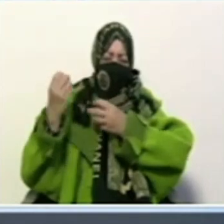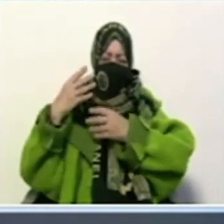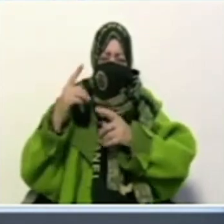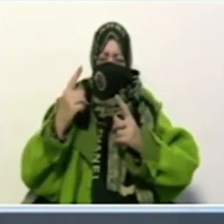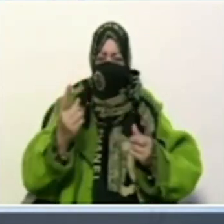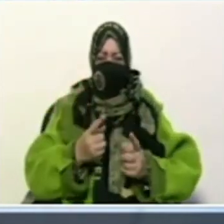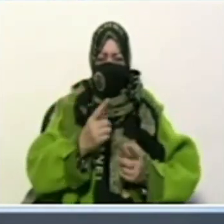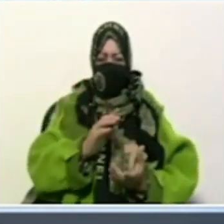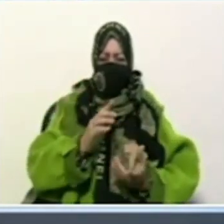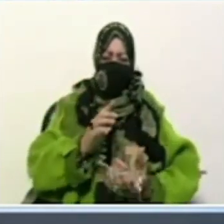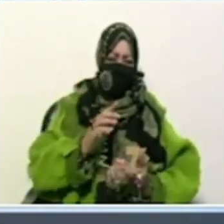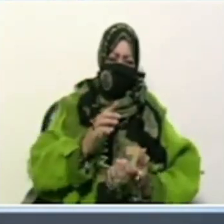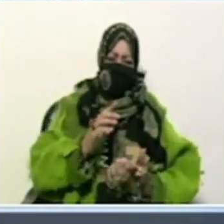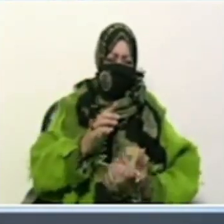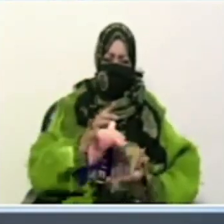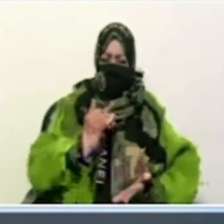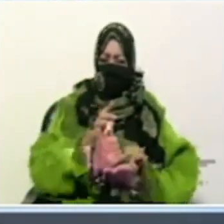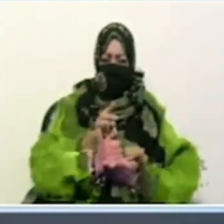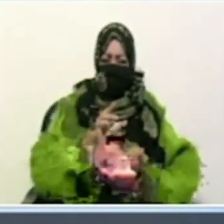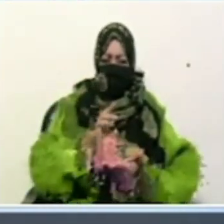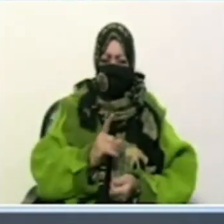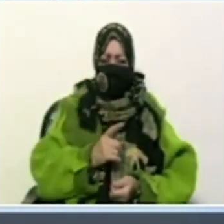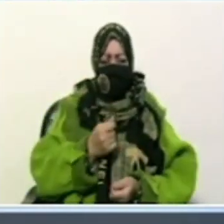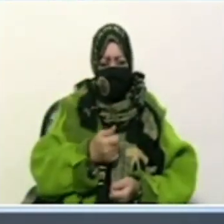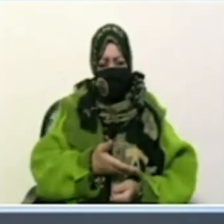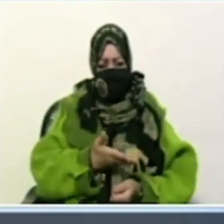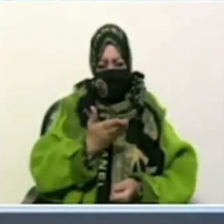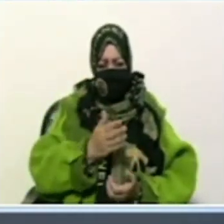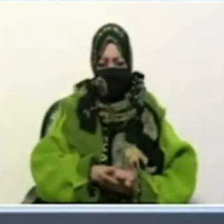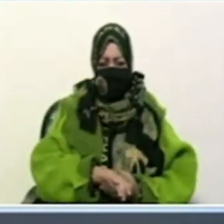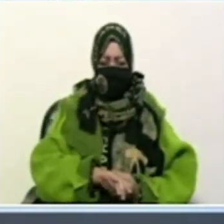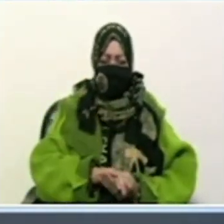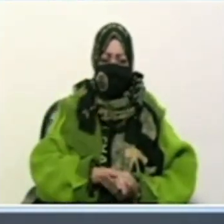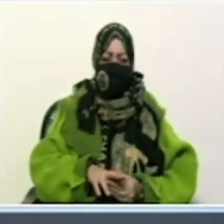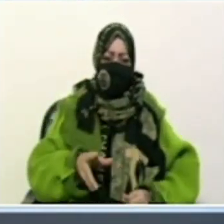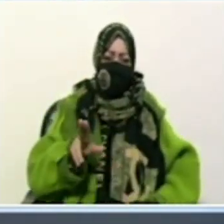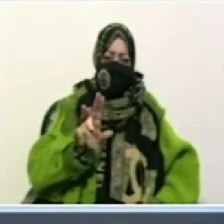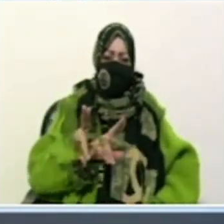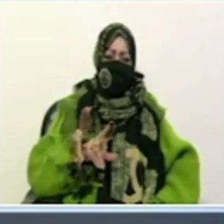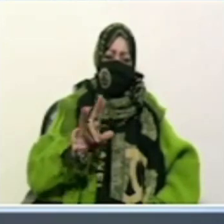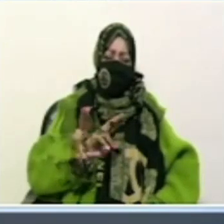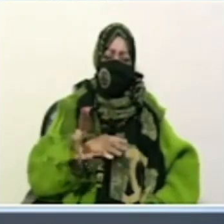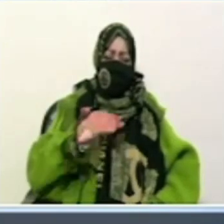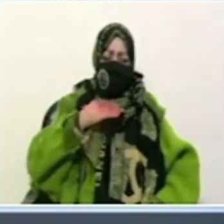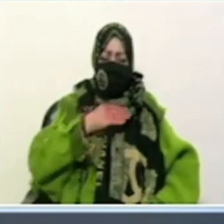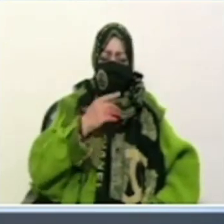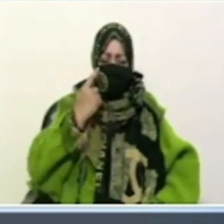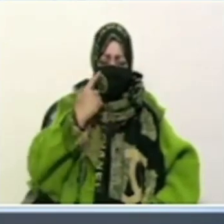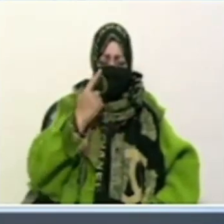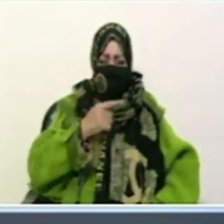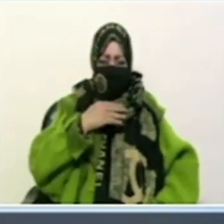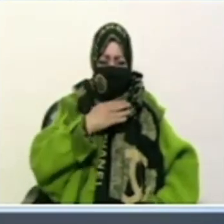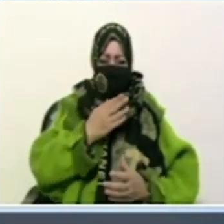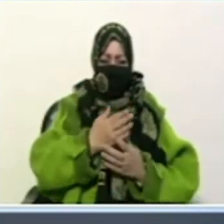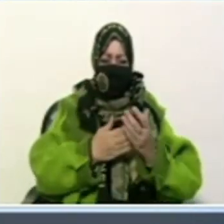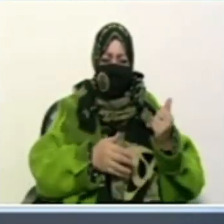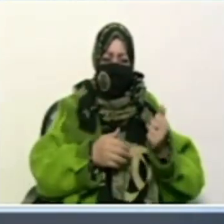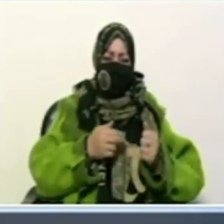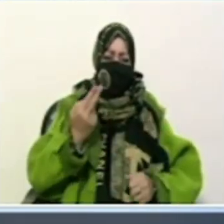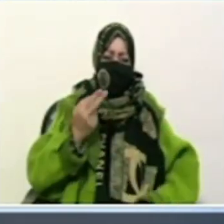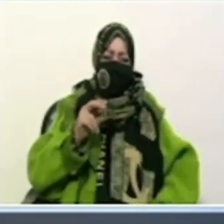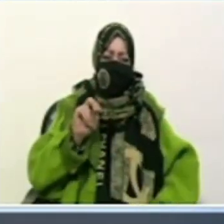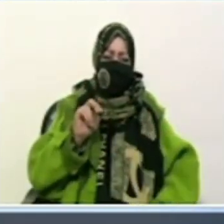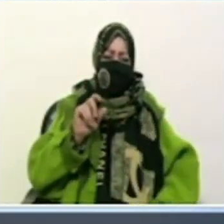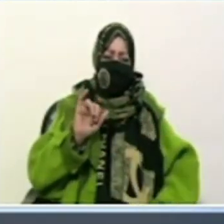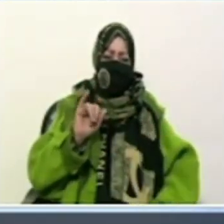هي مسألة لو يعني لو أهدي له مثلا شاه، هل يجوز له أن يعق بها ويجعلها عقيقة ولا لا؟ يعني